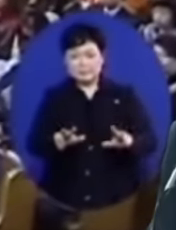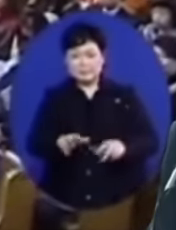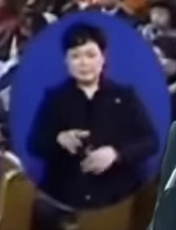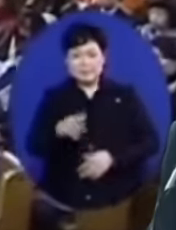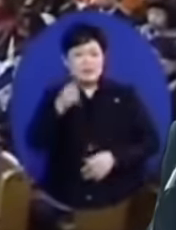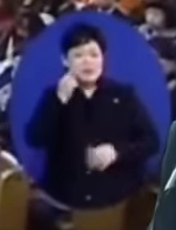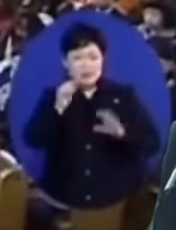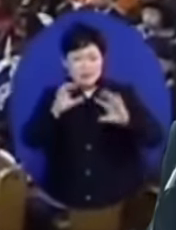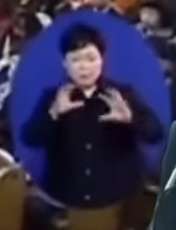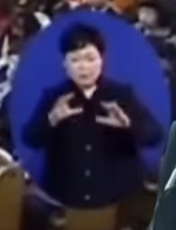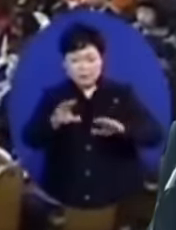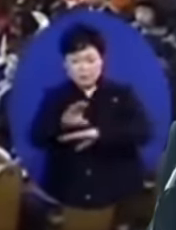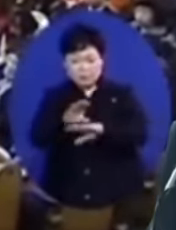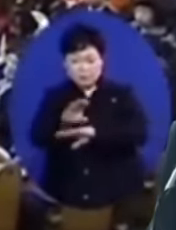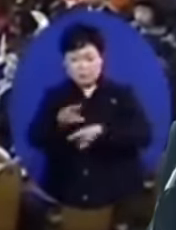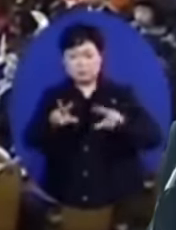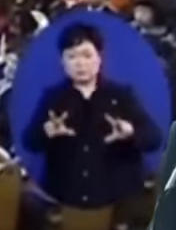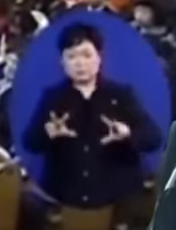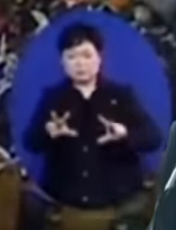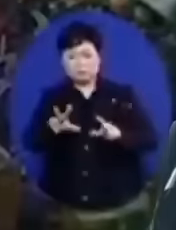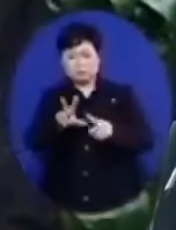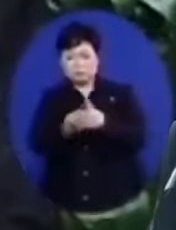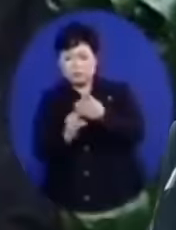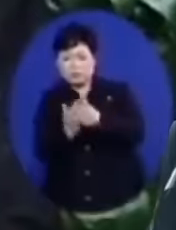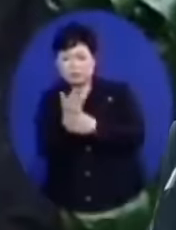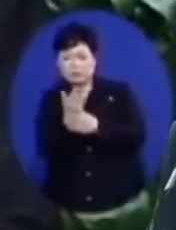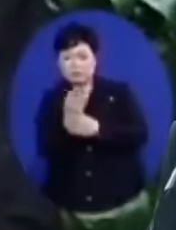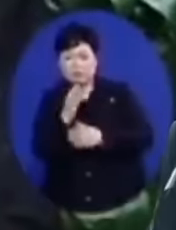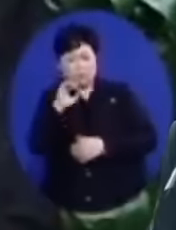도요타가 멈칫하는데 그 멈칫하는 이유는